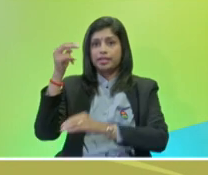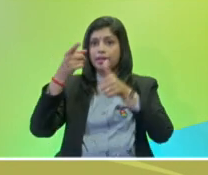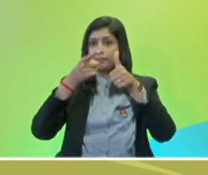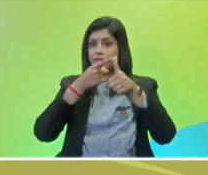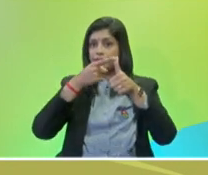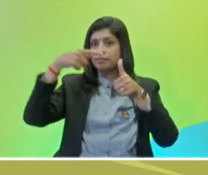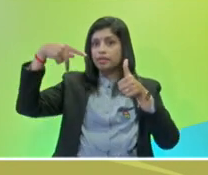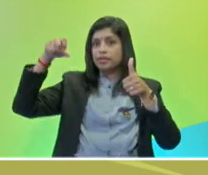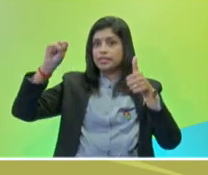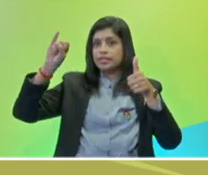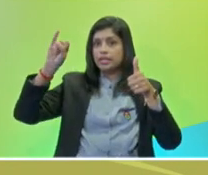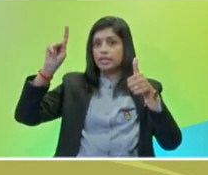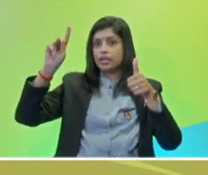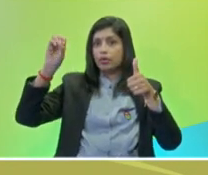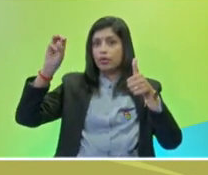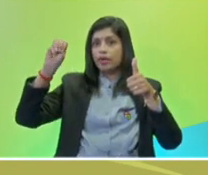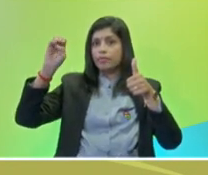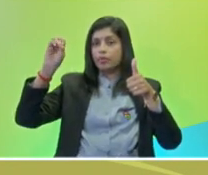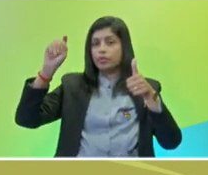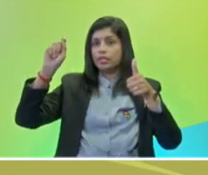situmoto yang pertama